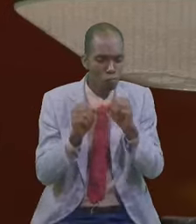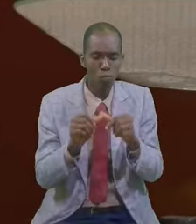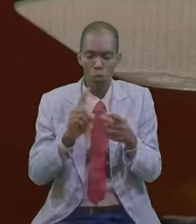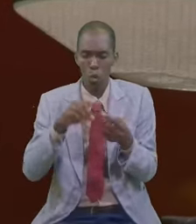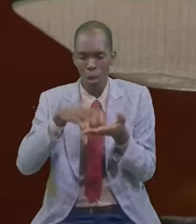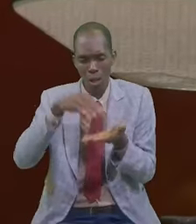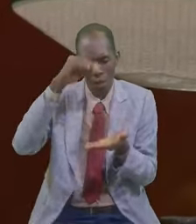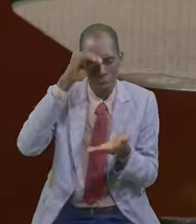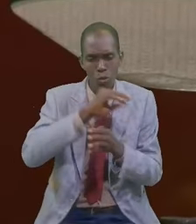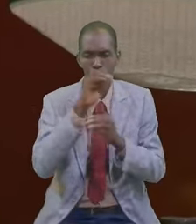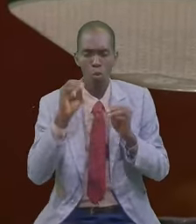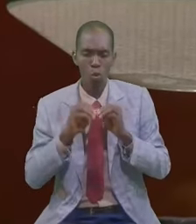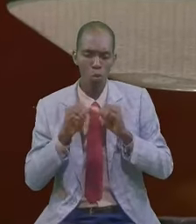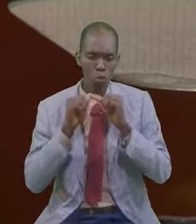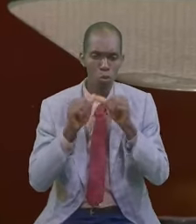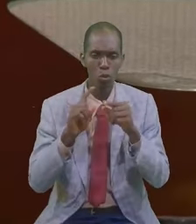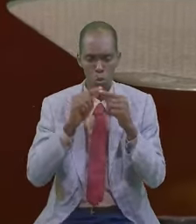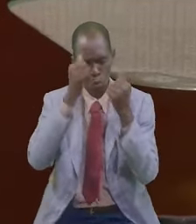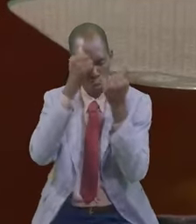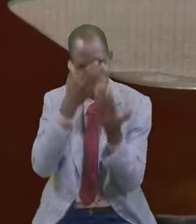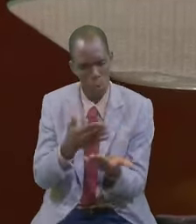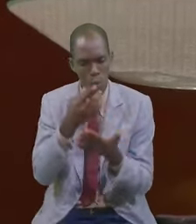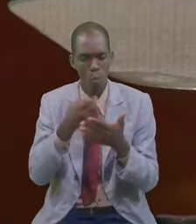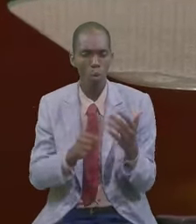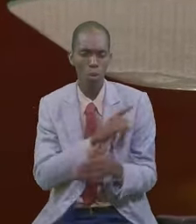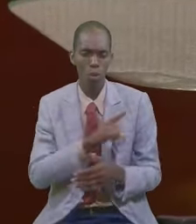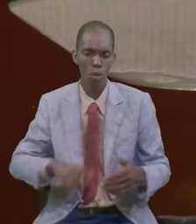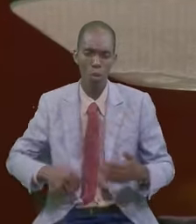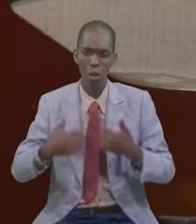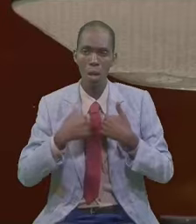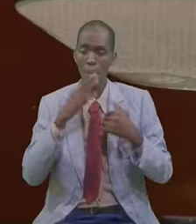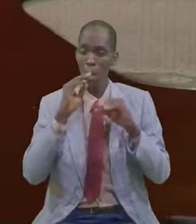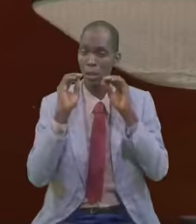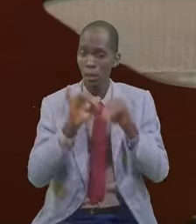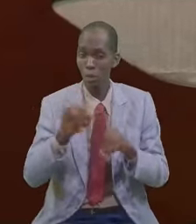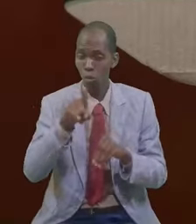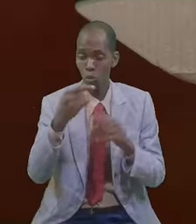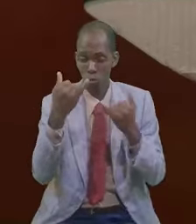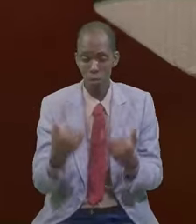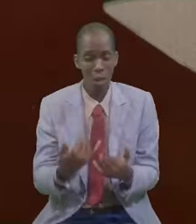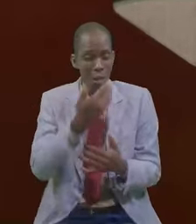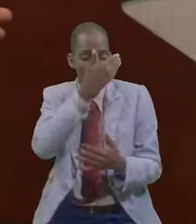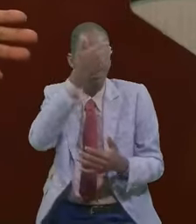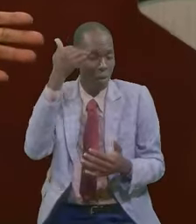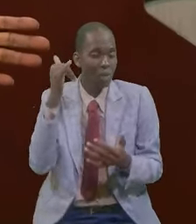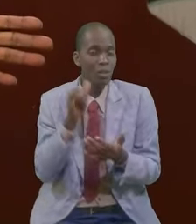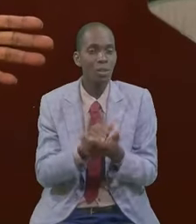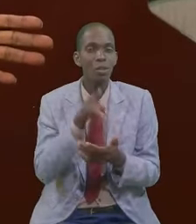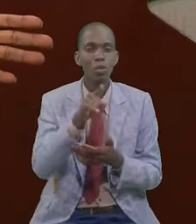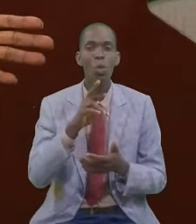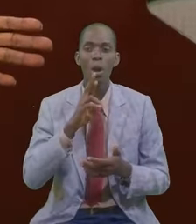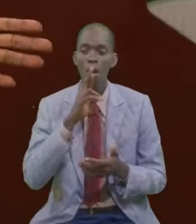continue pas de pratiquer ce que le Seigneur l'enseignait. Alors maintenant, il a oublié qu'il était